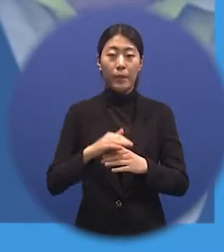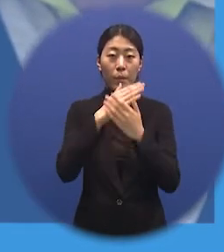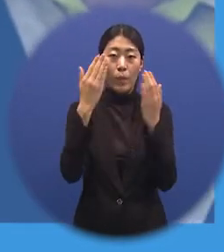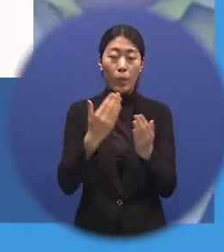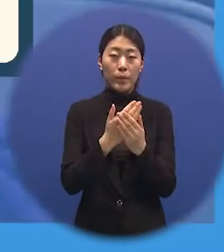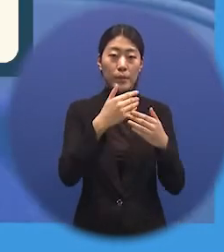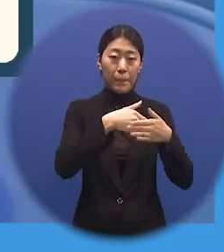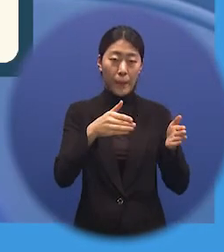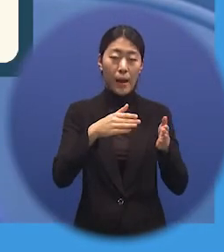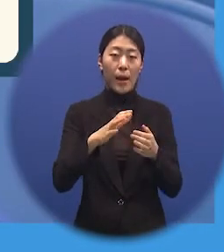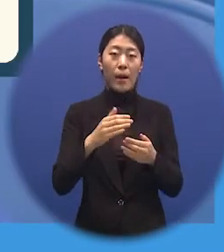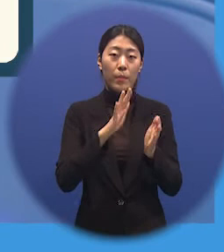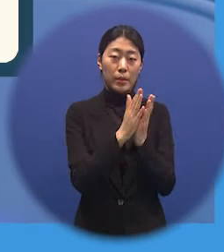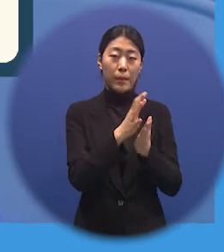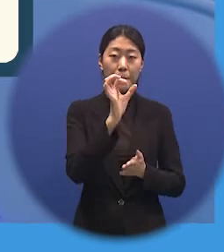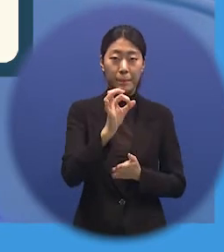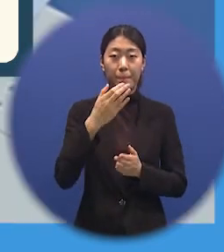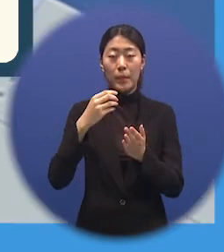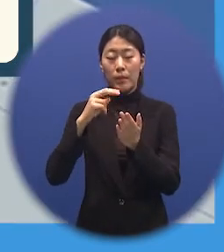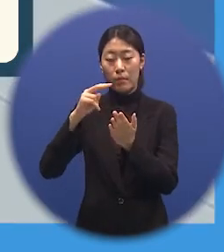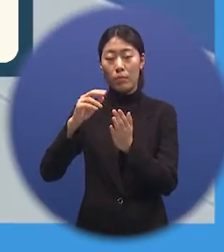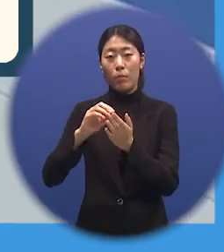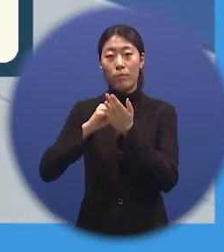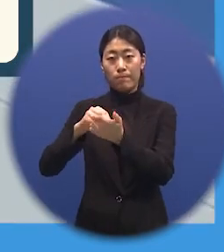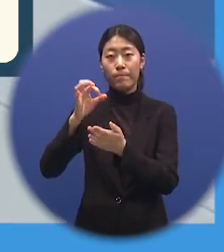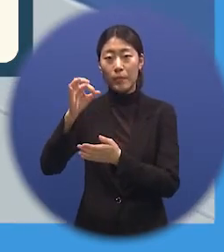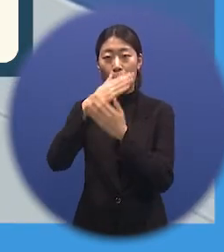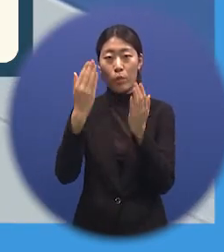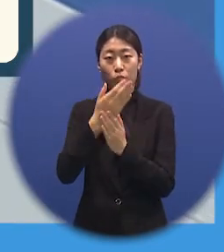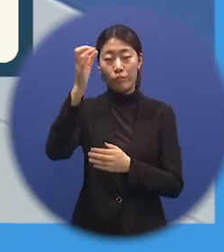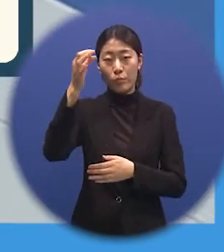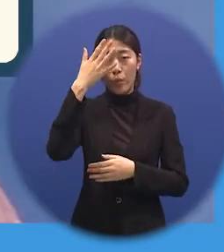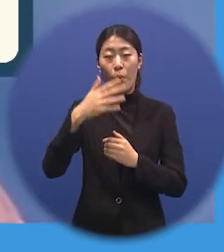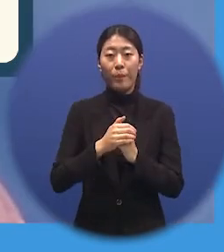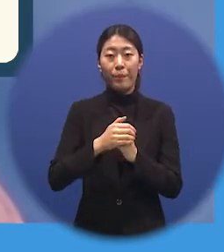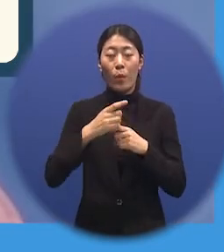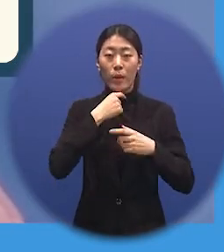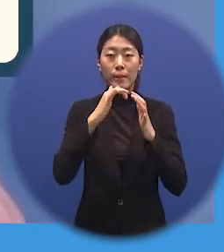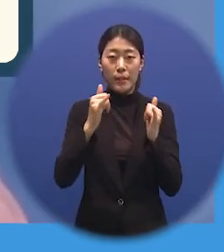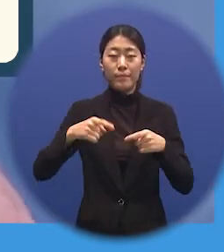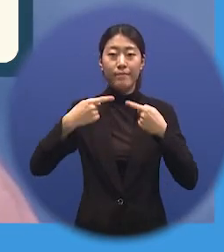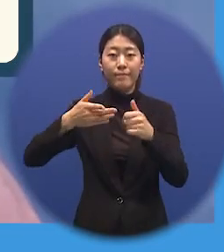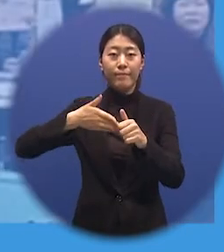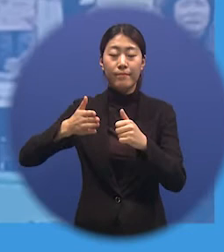예정인데요. 모든 과정의 교재비와 수강료는 무료라고 하니 배우고자 하는 구민들의 많은 참여